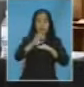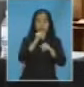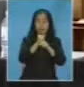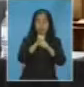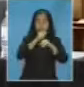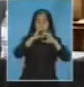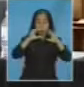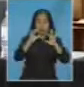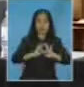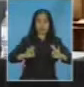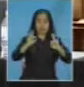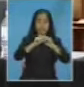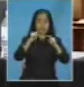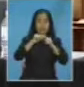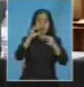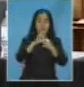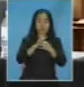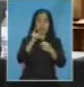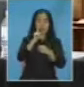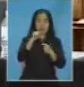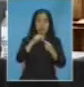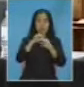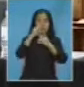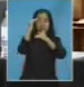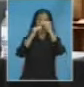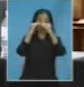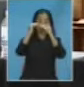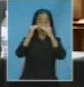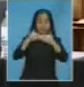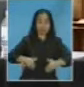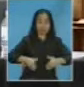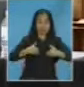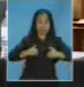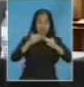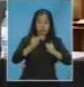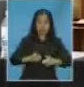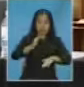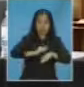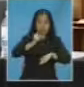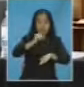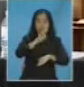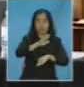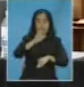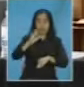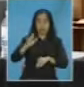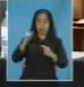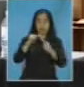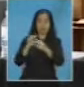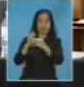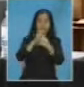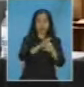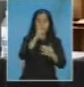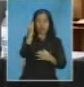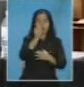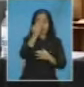ำเป็นที่จะต้องให้มีเรื่องของ capacity building หรือการพัฒนาศักยภาพของประชาชนที่เข้าถึงธรรมาภิบาลสิ่งแวดล้อมได้อย่างแท้จริงค่ะ